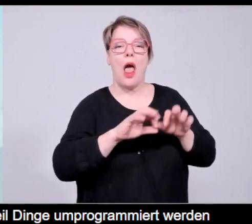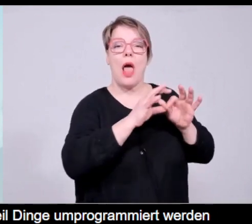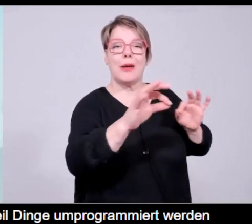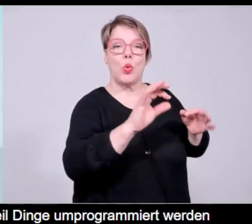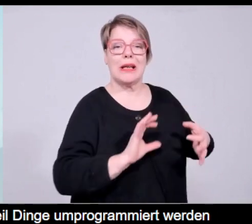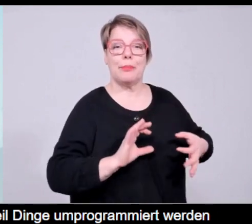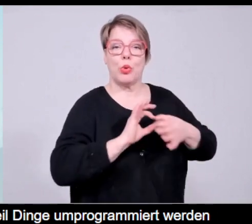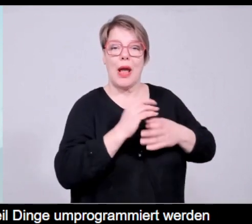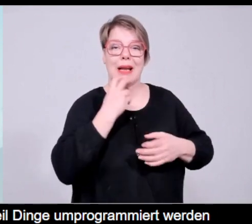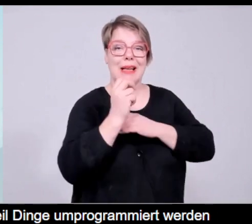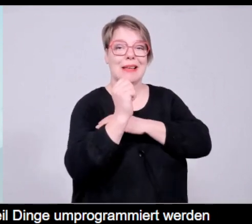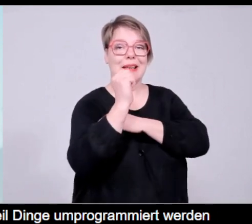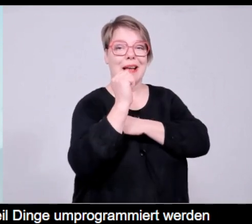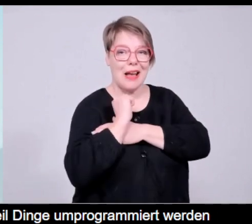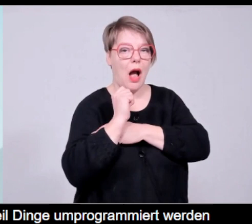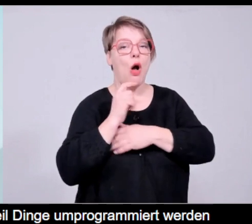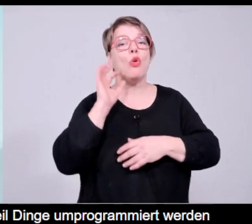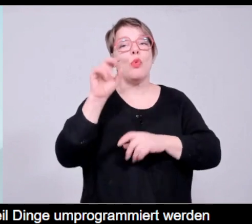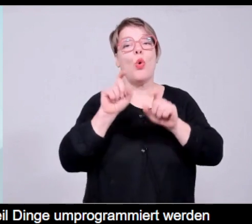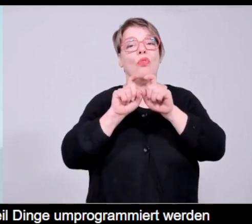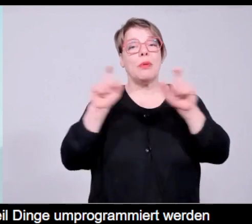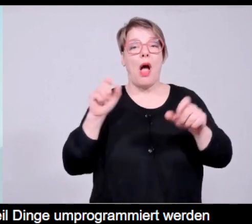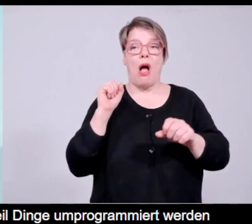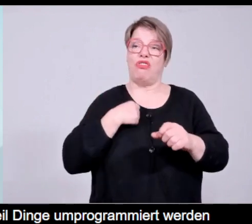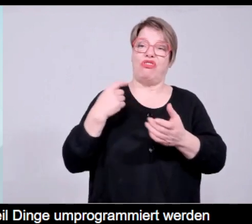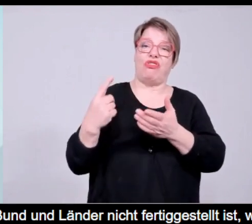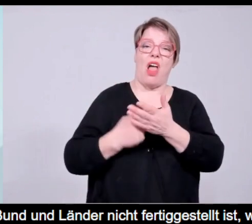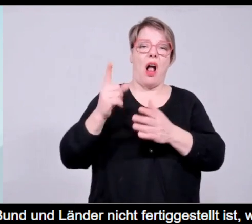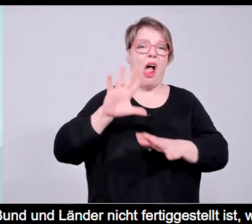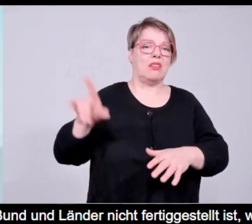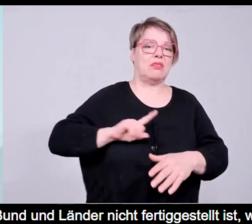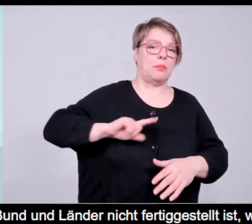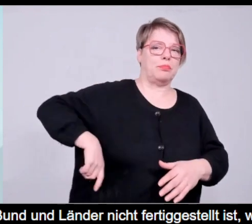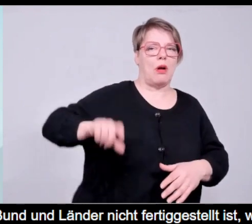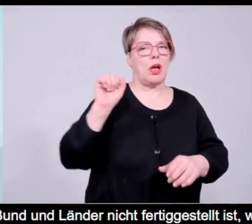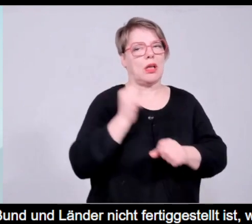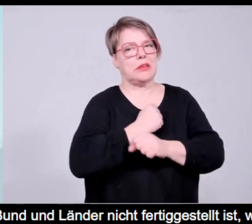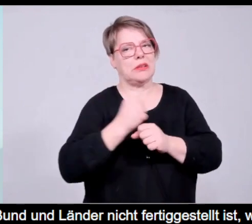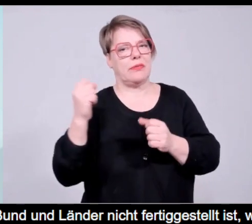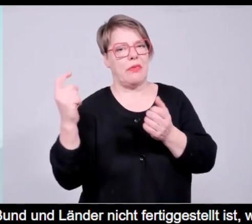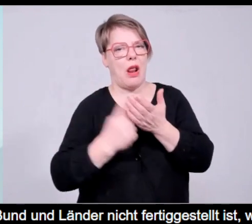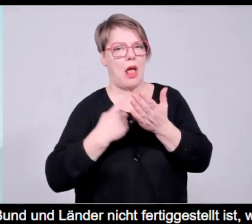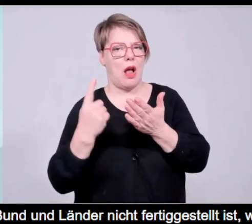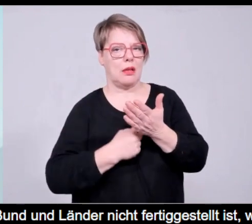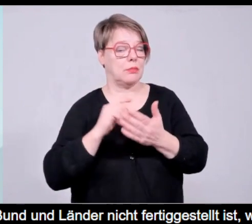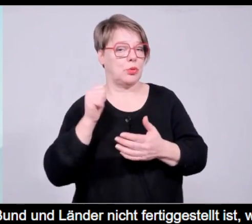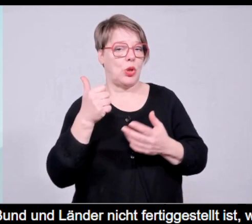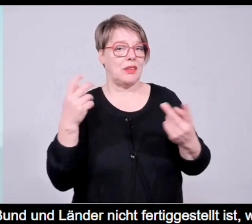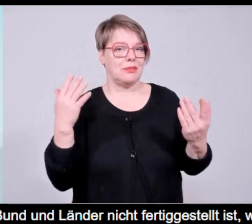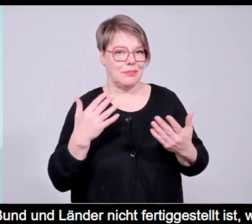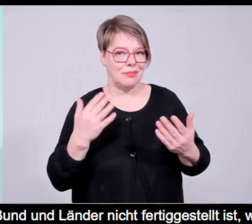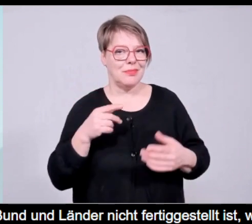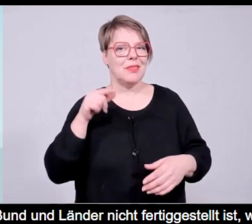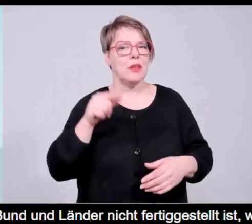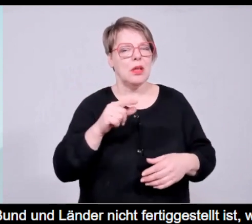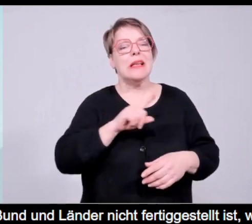des Bundes nicht akzeptabel. Wir versuchen sie zu revidieren politisch und wir versuchen, wir werden dann auf jeden Fall die